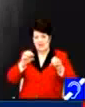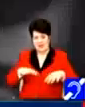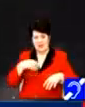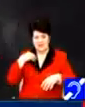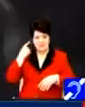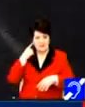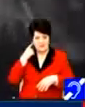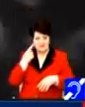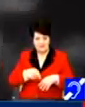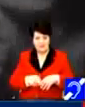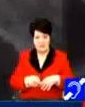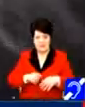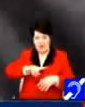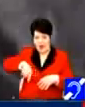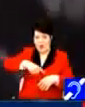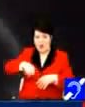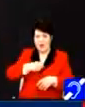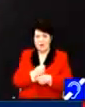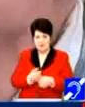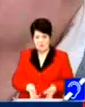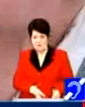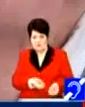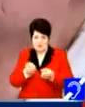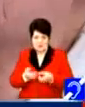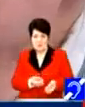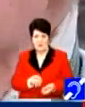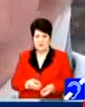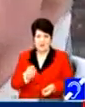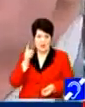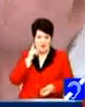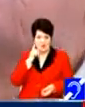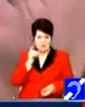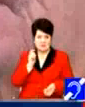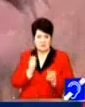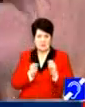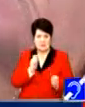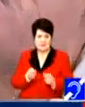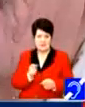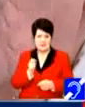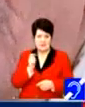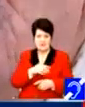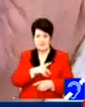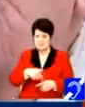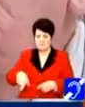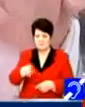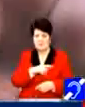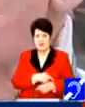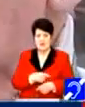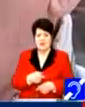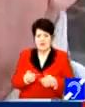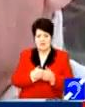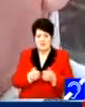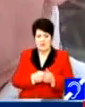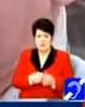bocăniturile, am degajat o gaură și pe acolo am scos-o. Auzeai bătăi în toate părțile, mai ales când te apropiai de jos, că